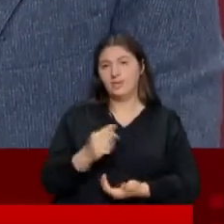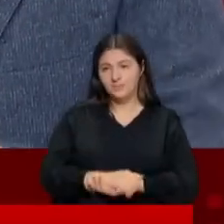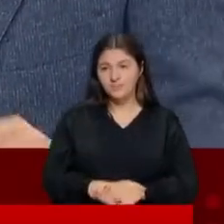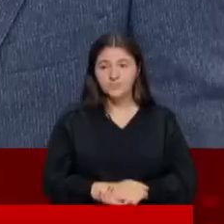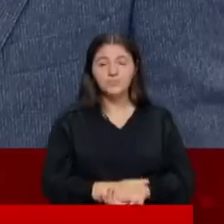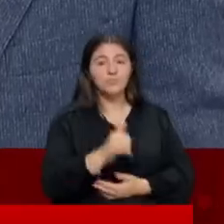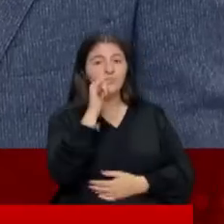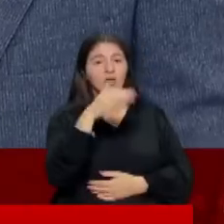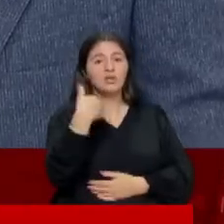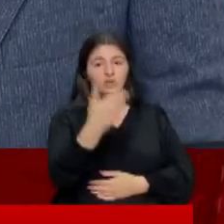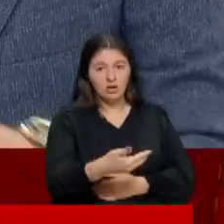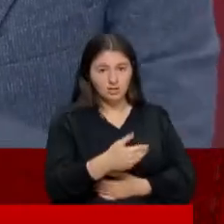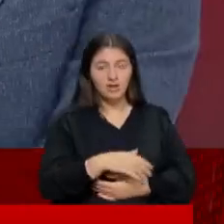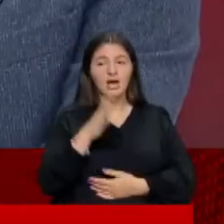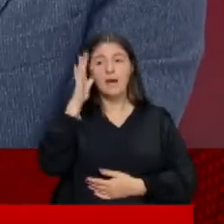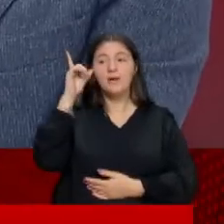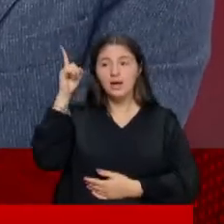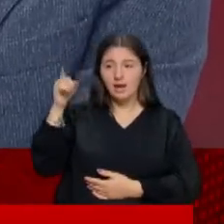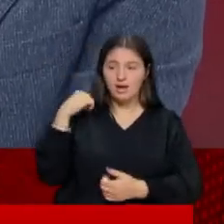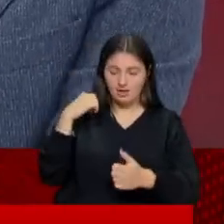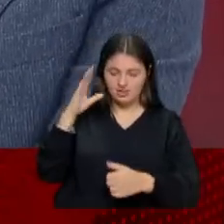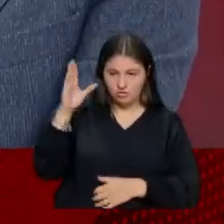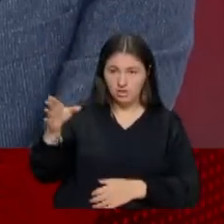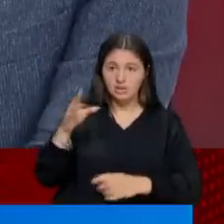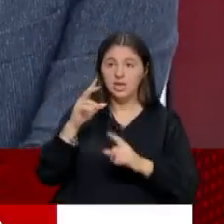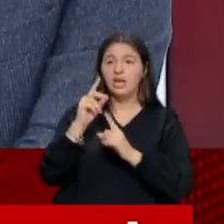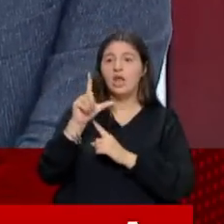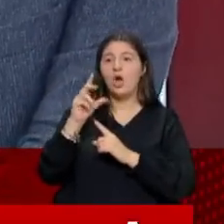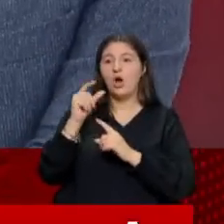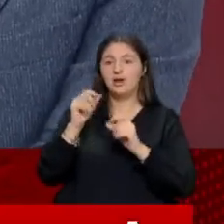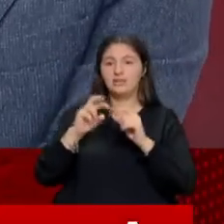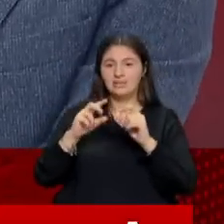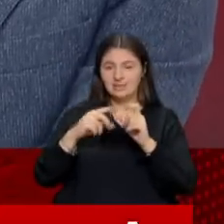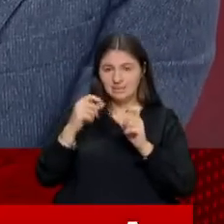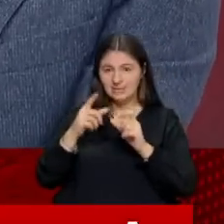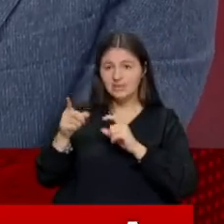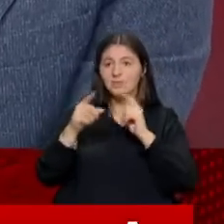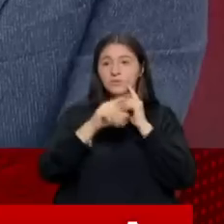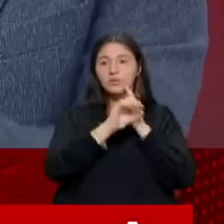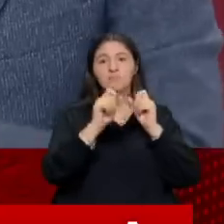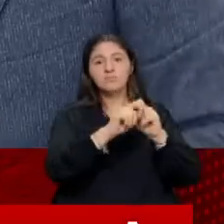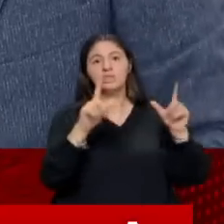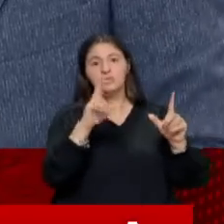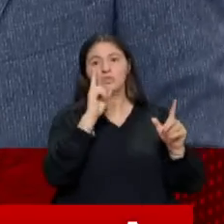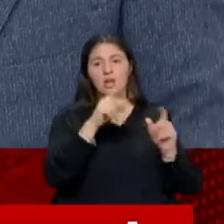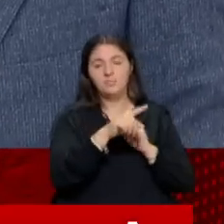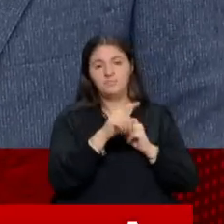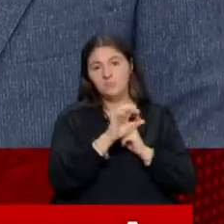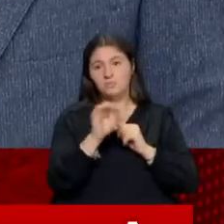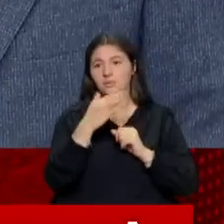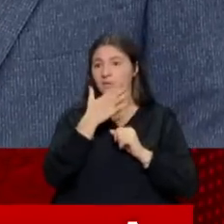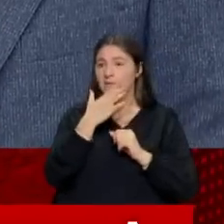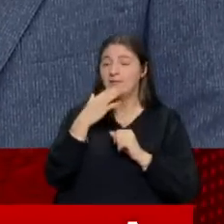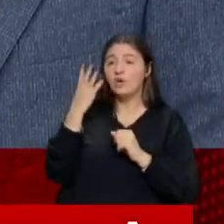İtalya'dan sonra Amerika Birleşik Devletleri'ne gideceğiz illiyonis eyaletine yani Evet tam ekran görelim